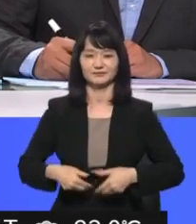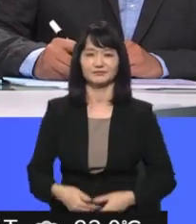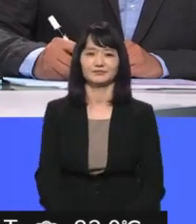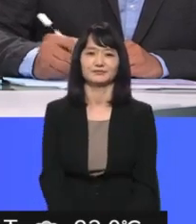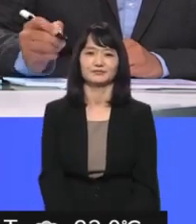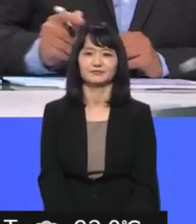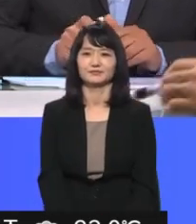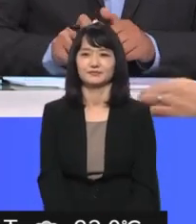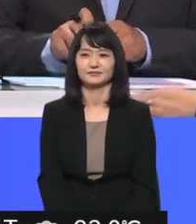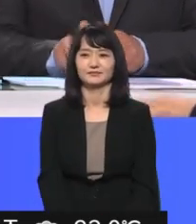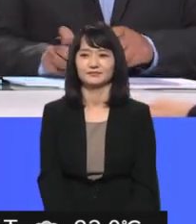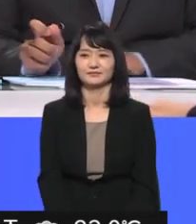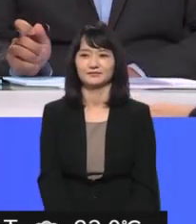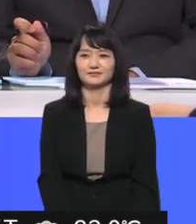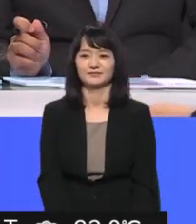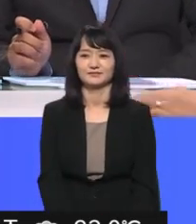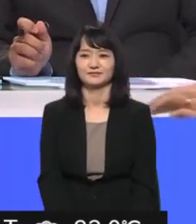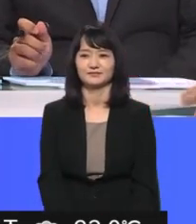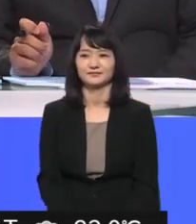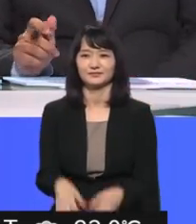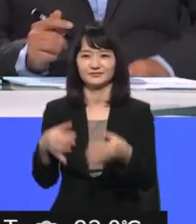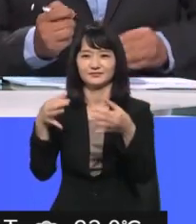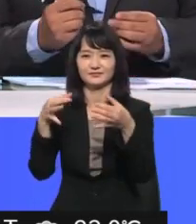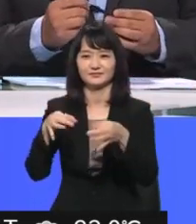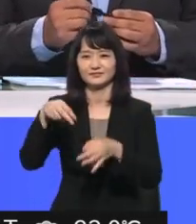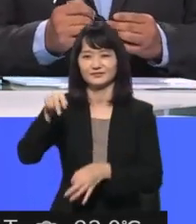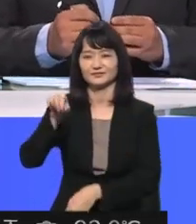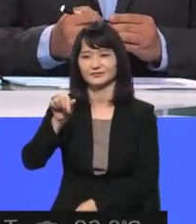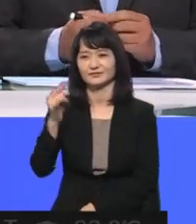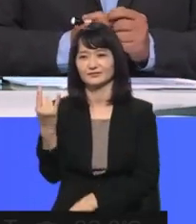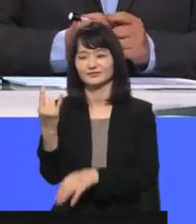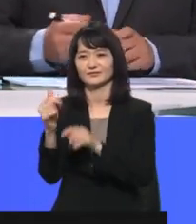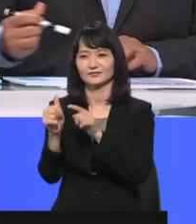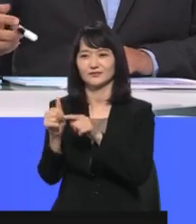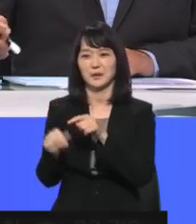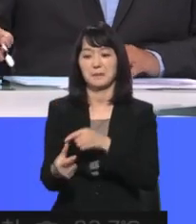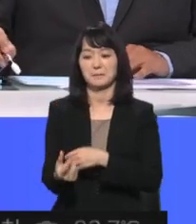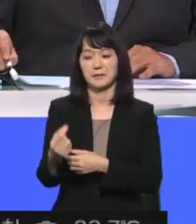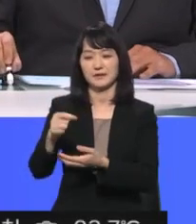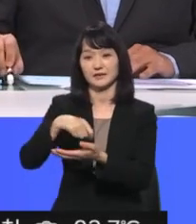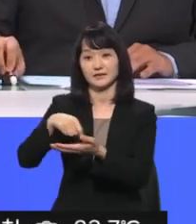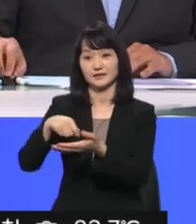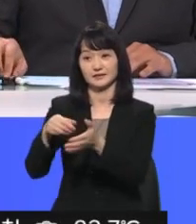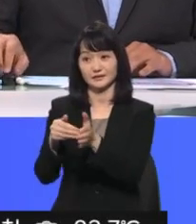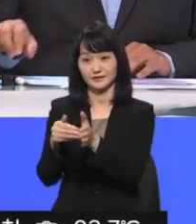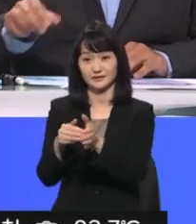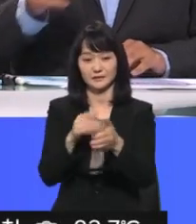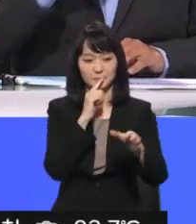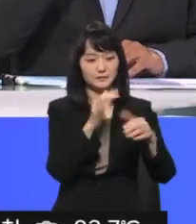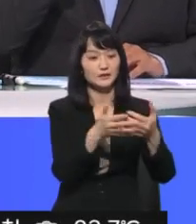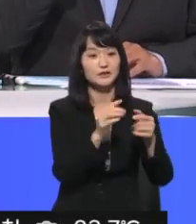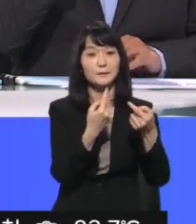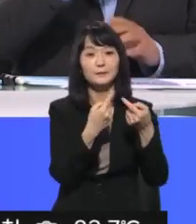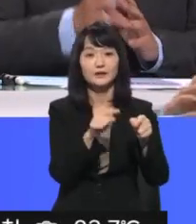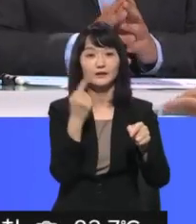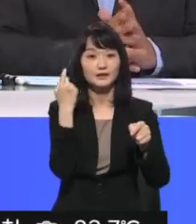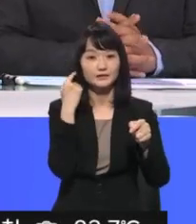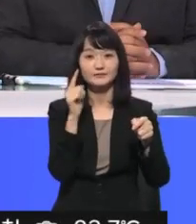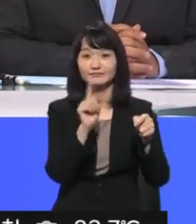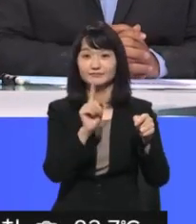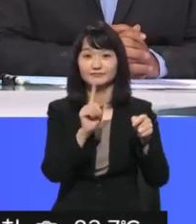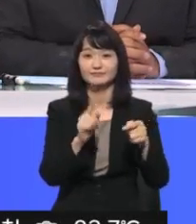예 어 김성애 소장님 아주 빨리 써 주셨는데 먼저 어 민주당의 평가 부터 들어볼까요 예